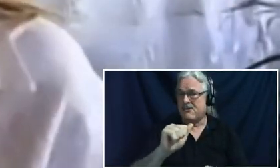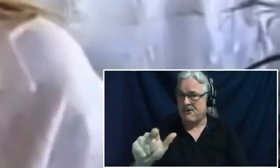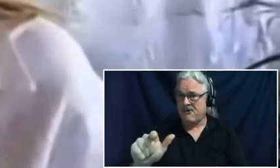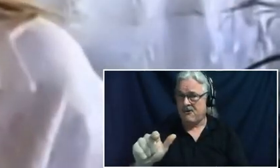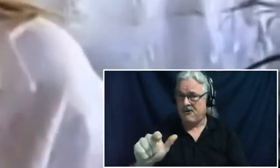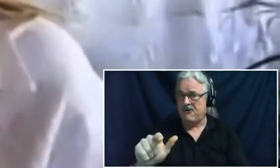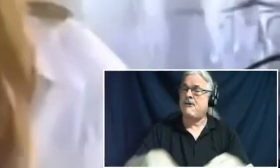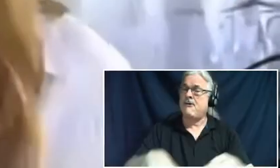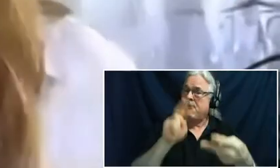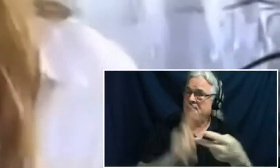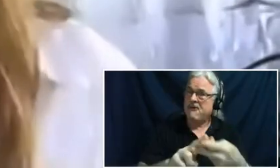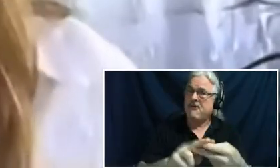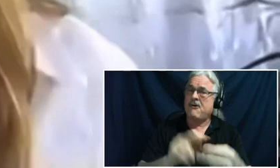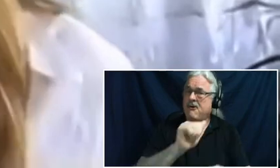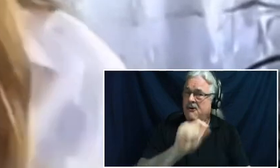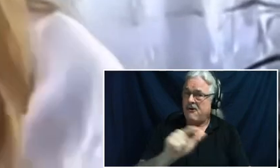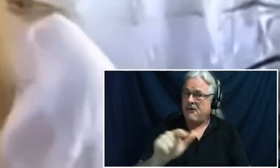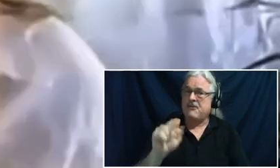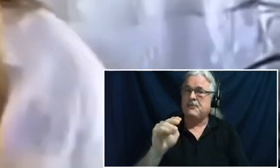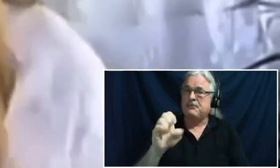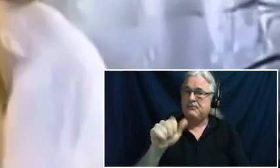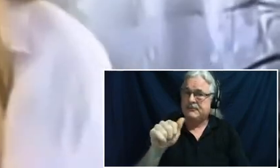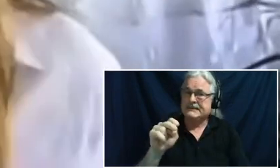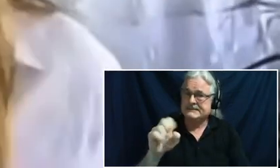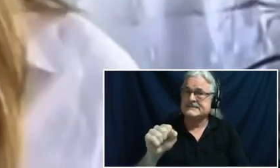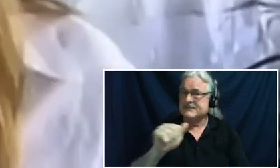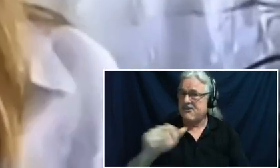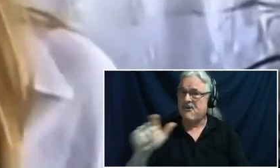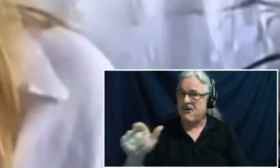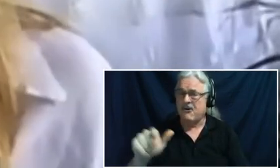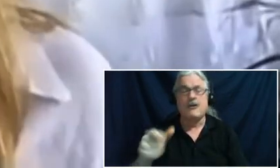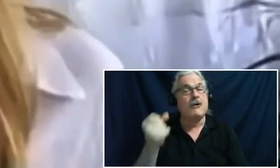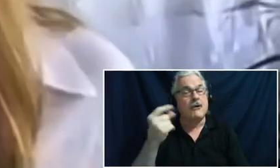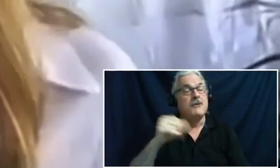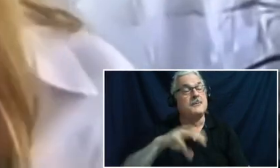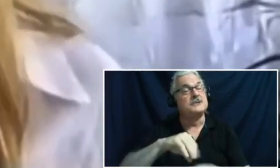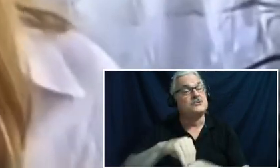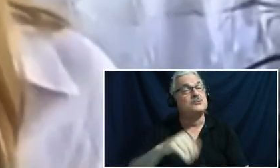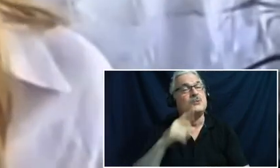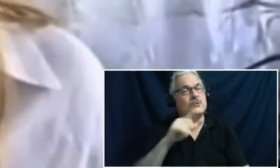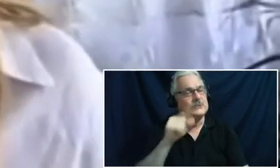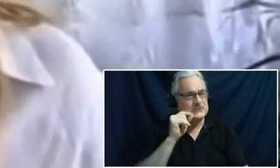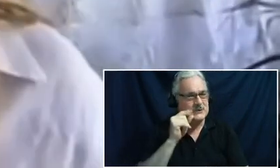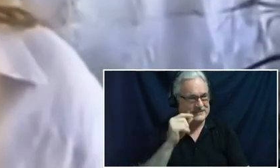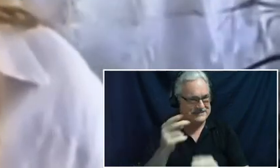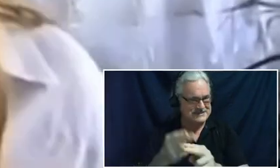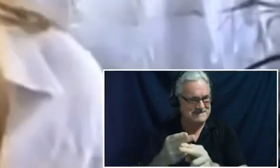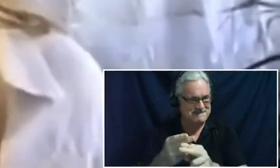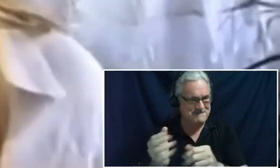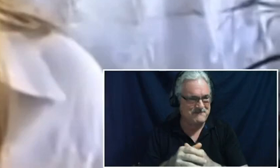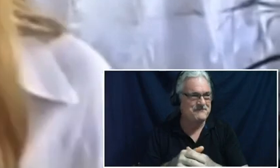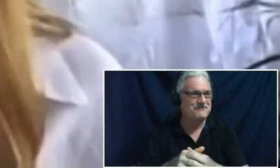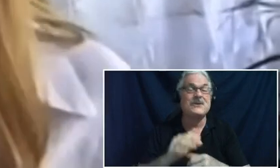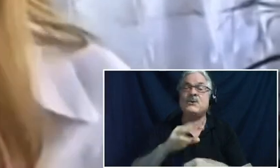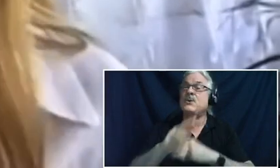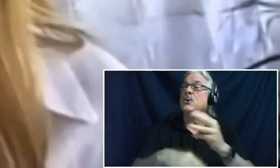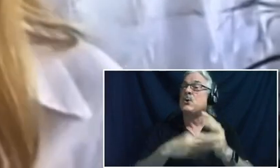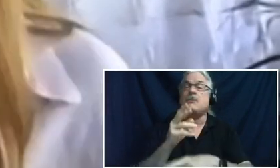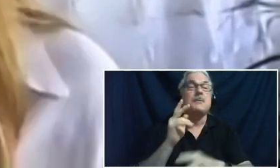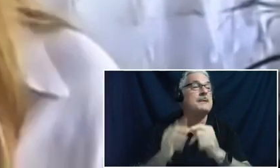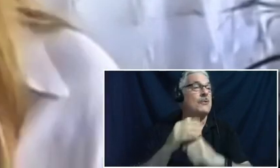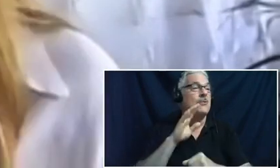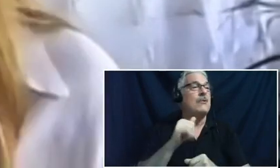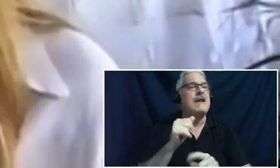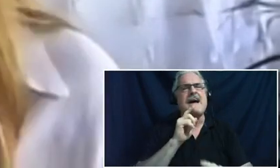hashtag all means all. N'oubliez pas d'inclure votre nom d'usager de Twitter. Le rapport mondial de suivi sur